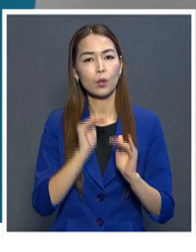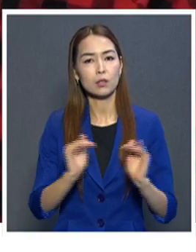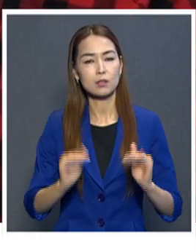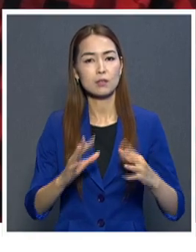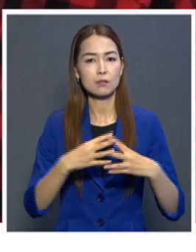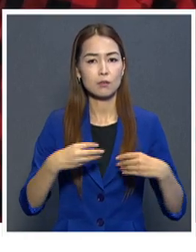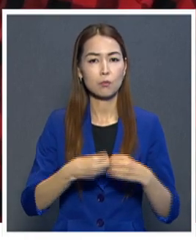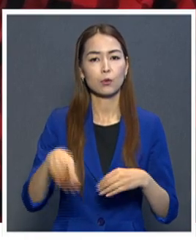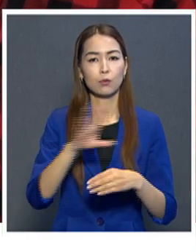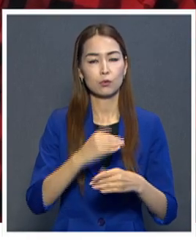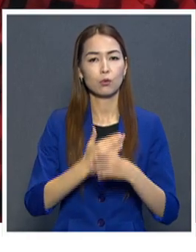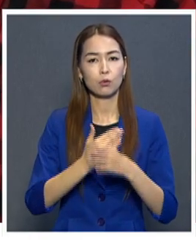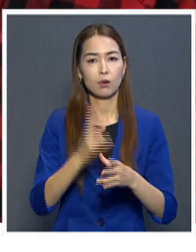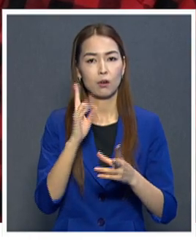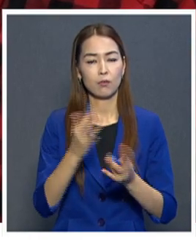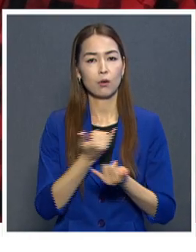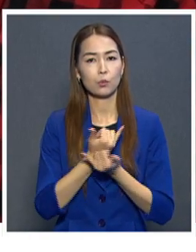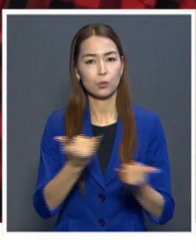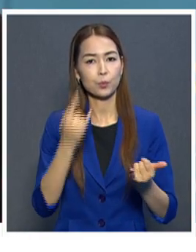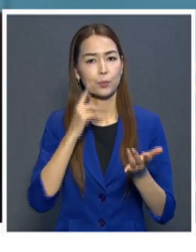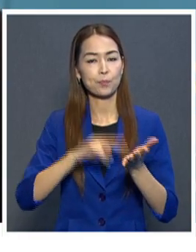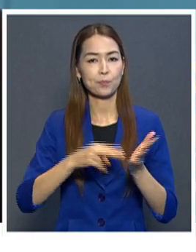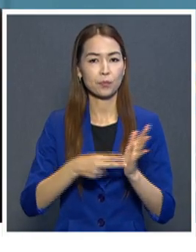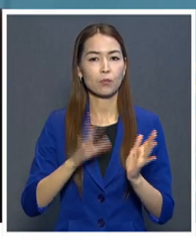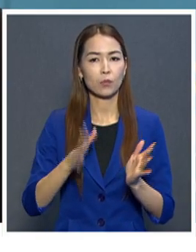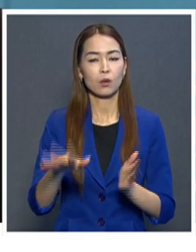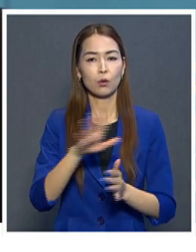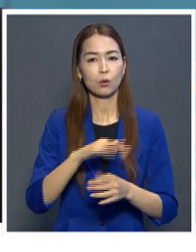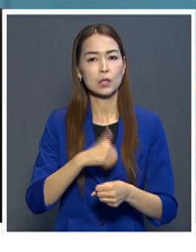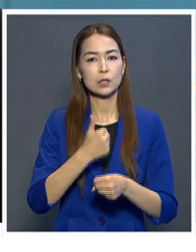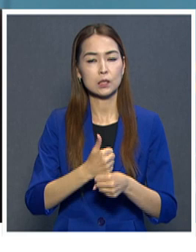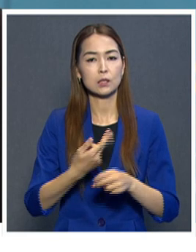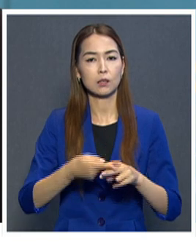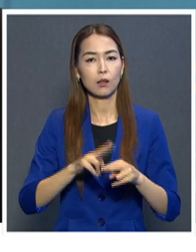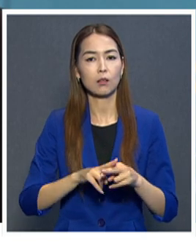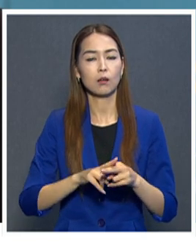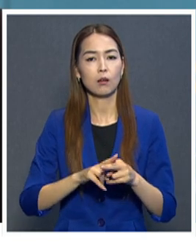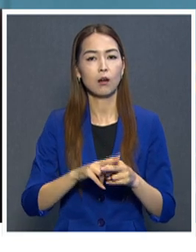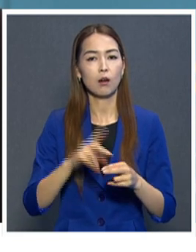көрсететін орталықтар ашылды. Біздің негізгі мақсат әлде де сол